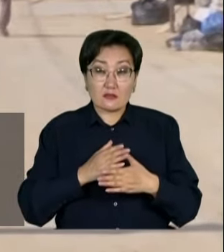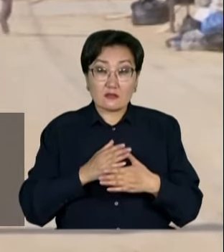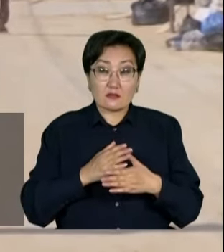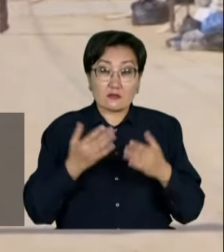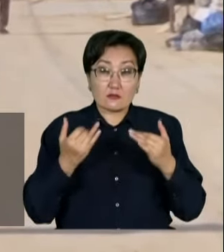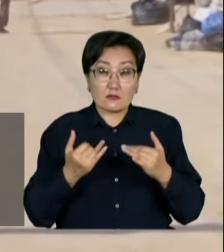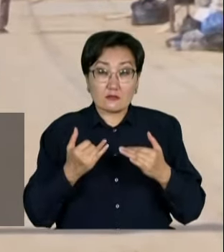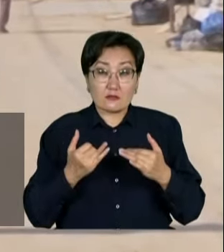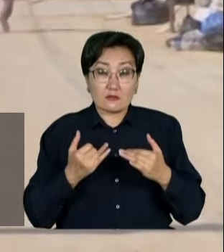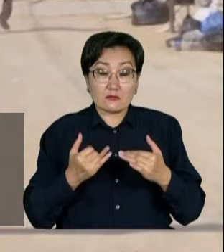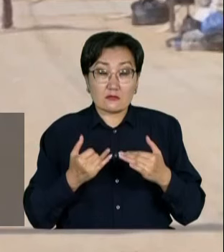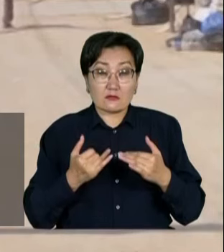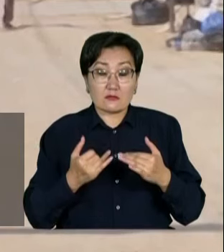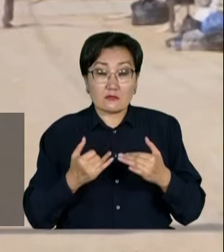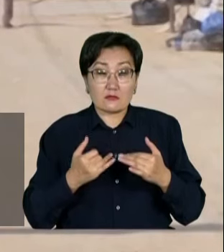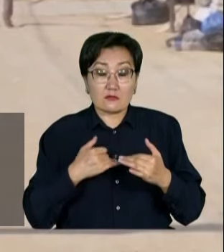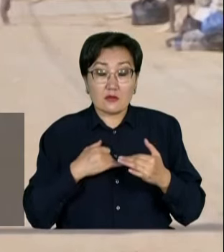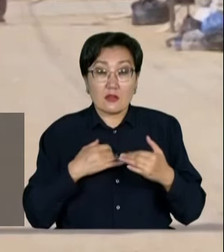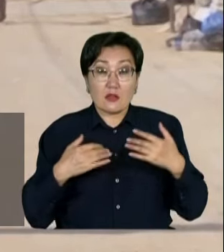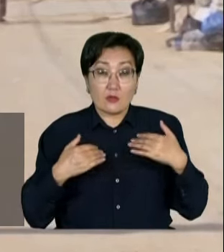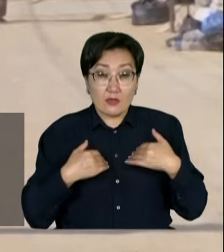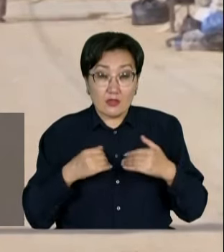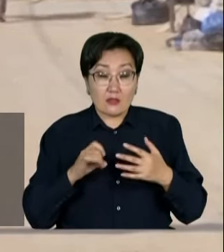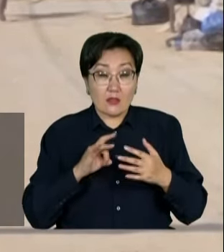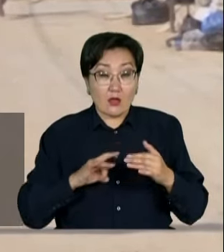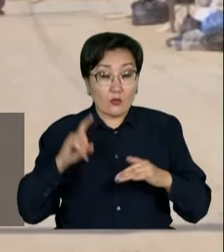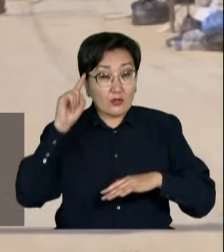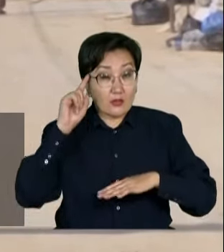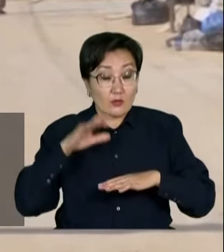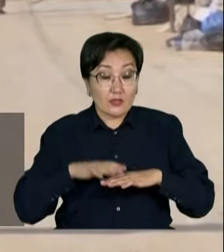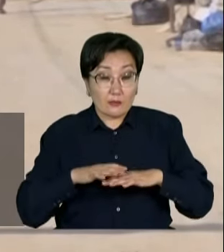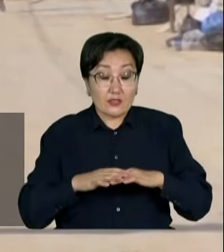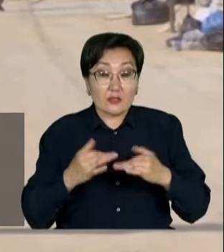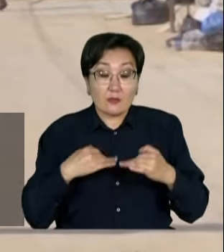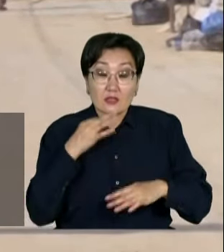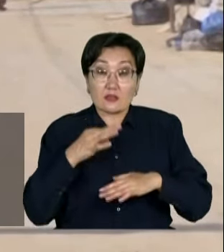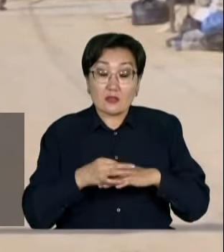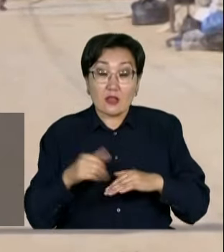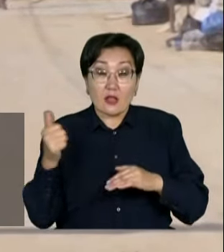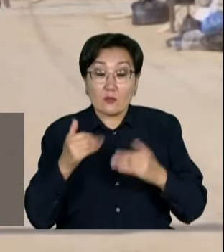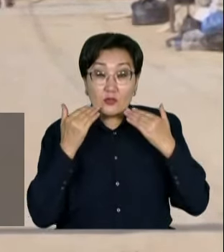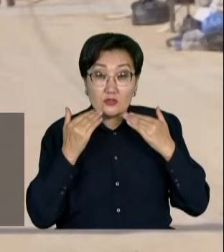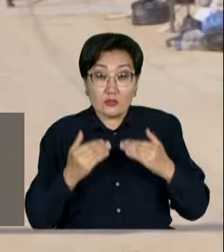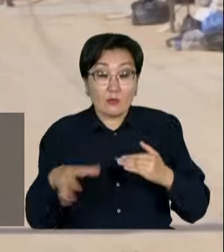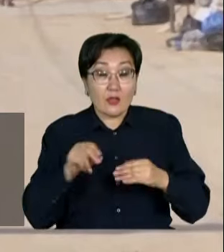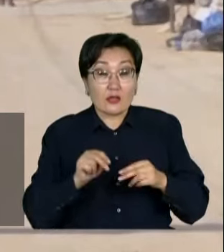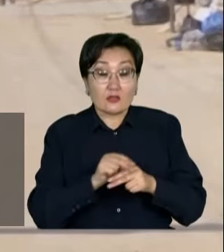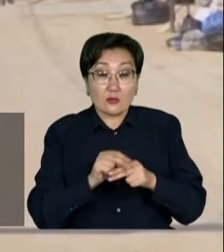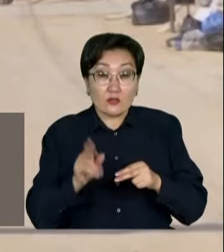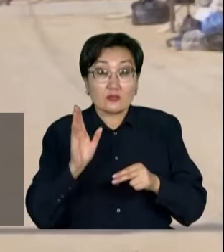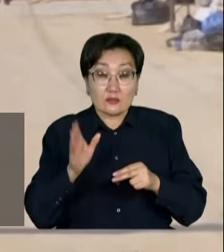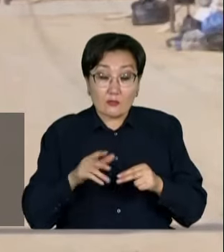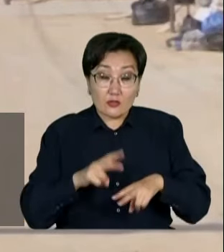қазір мен кепіл бола аламын ауыл әкімі ретінде. Аптаның соңына дейін орын алған кемшіліктердің барлығы жойылып, мердігер мекеменің